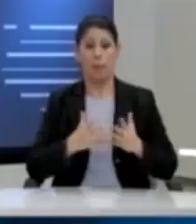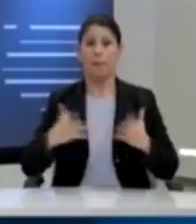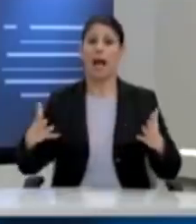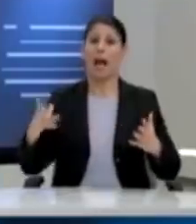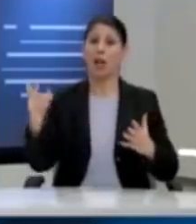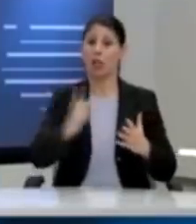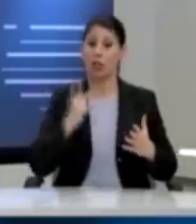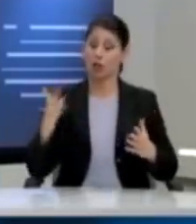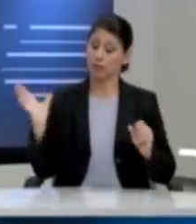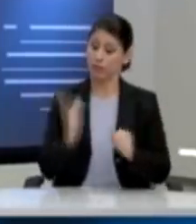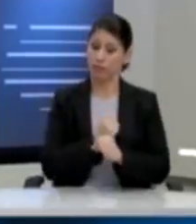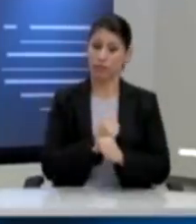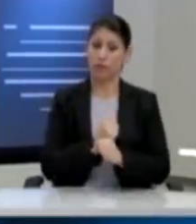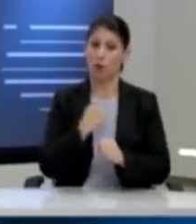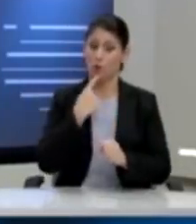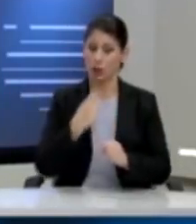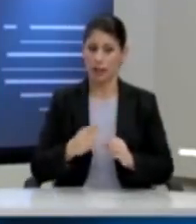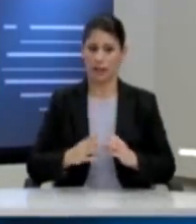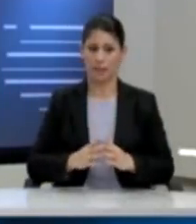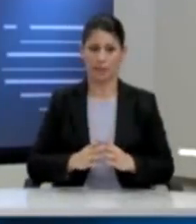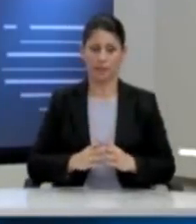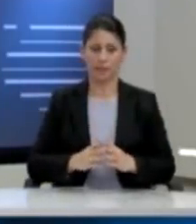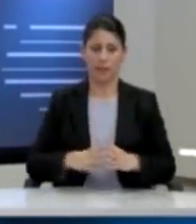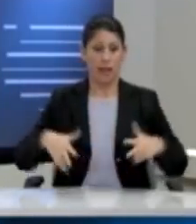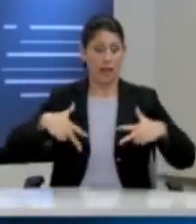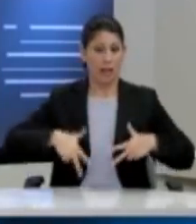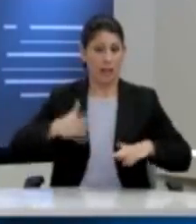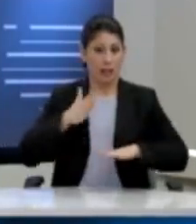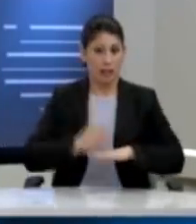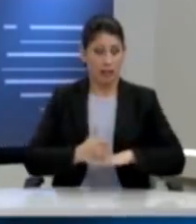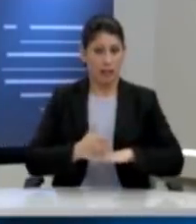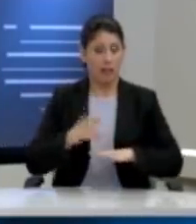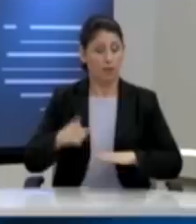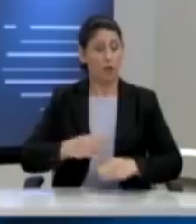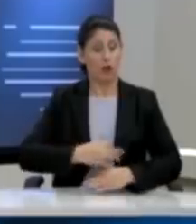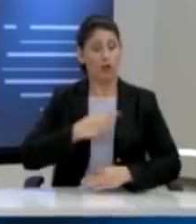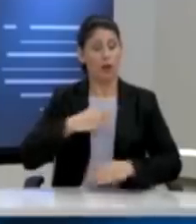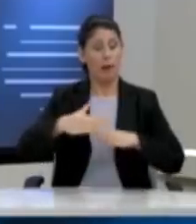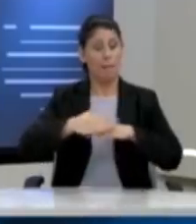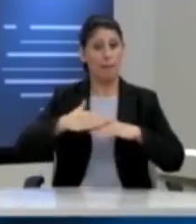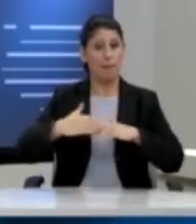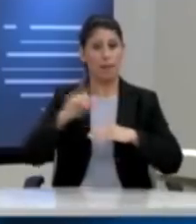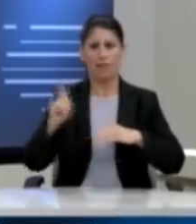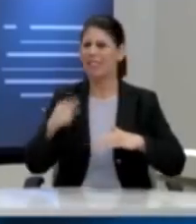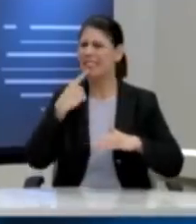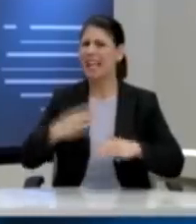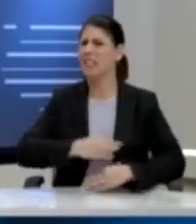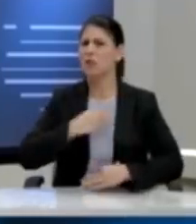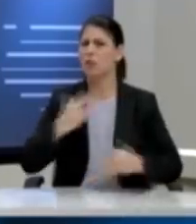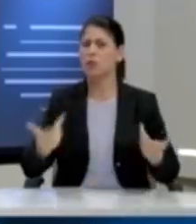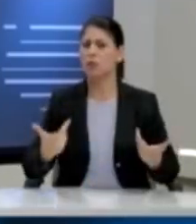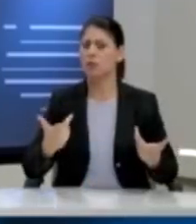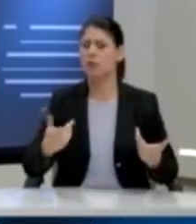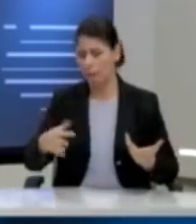μεγάλο κοινωνικό επιτεύγμα, όπως λέτε, κρατική εγγύηση ενός αξιοπρεπούς επίπεδου διαβίωσης. Τι σημαίνει αξιοπρεπούς.